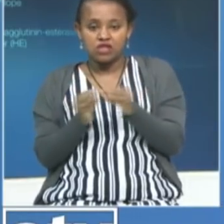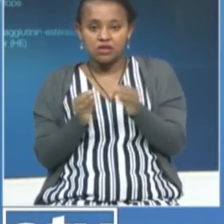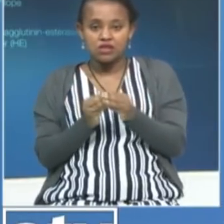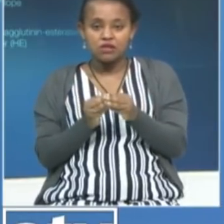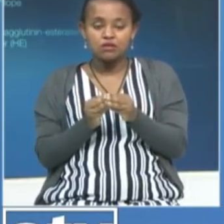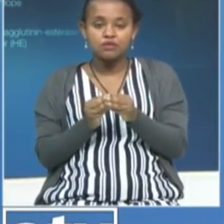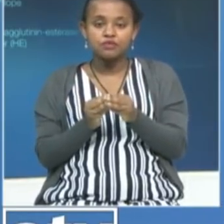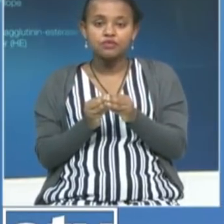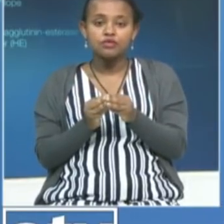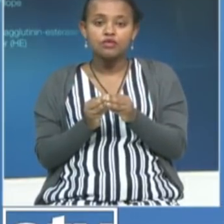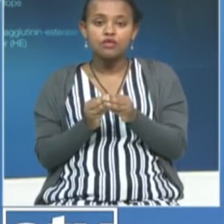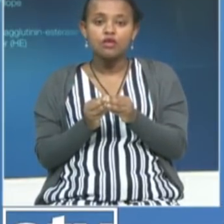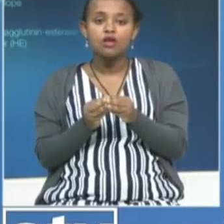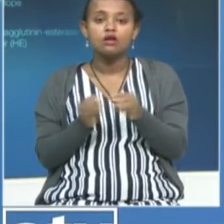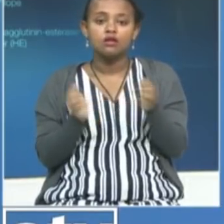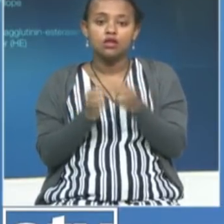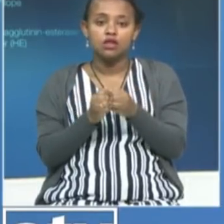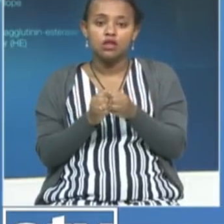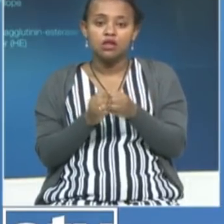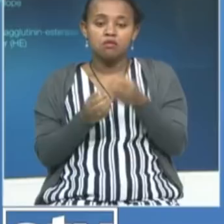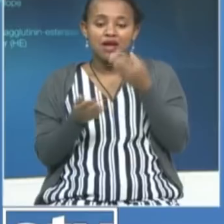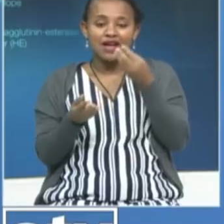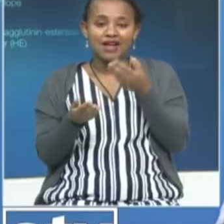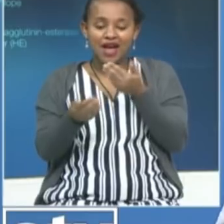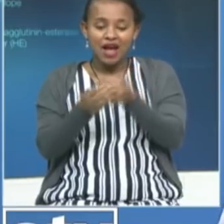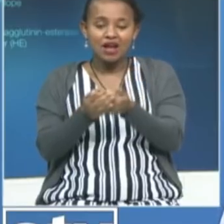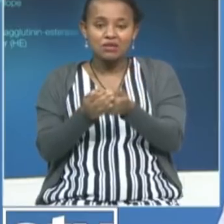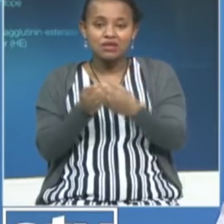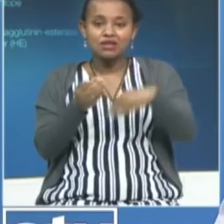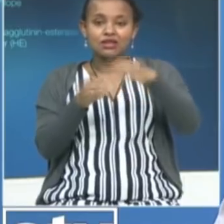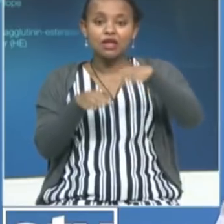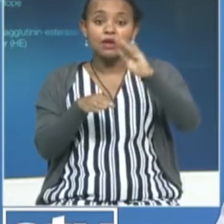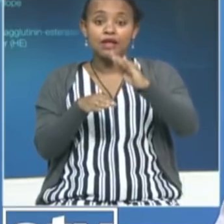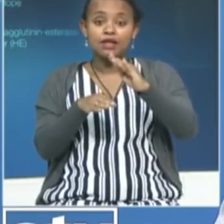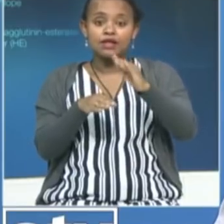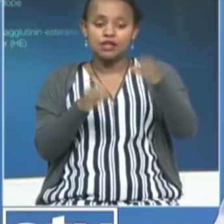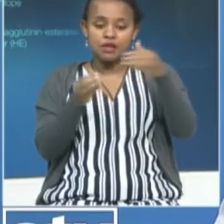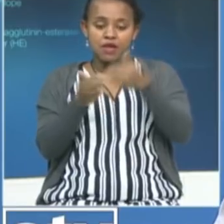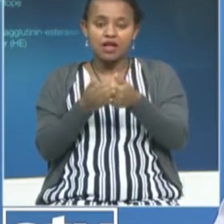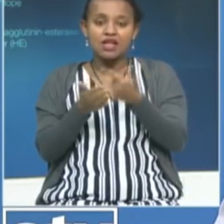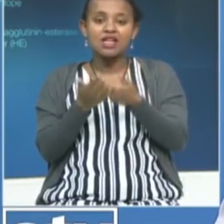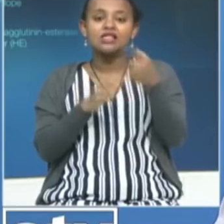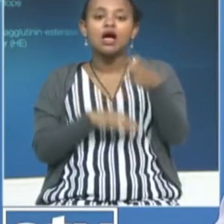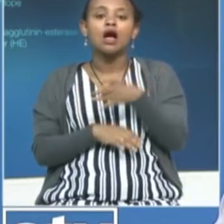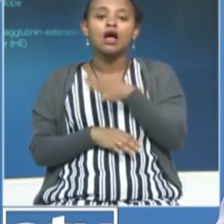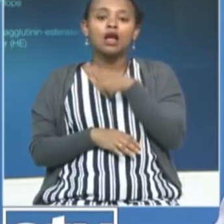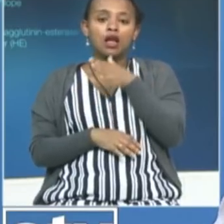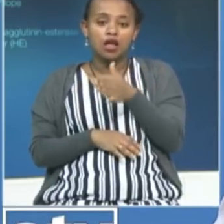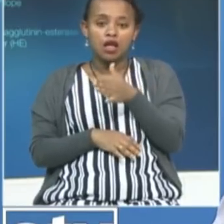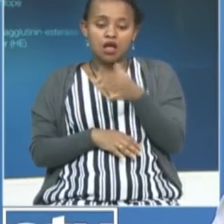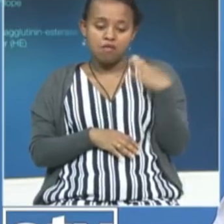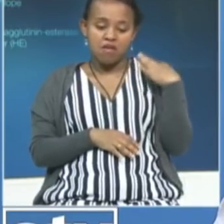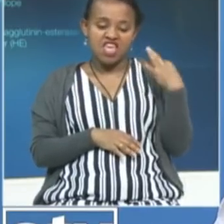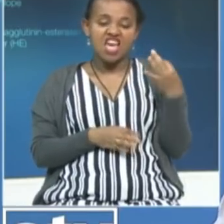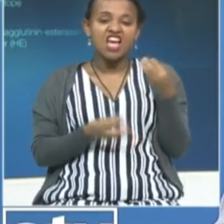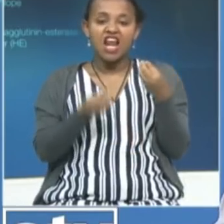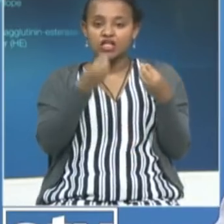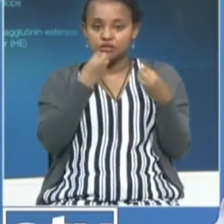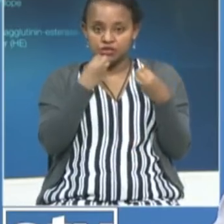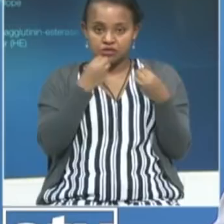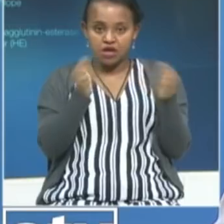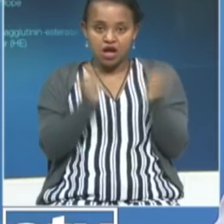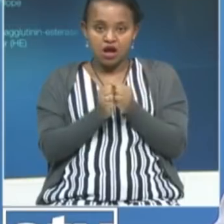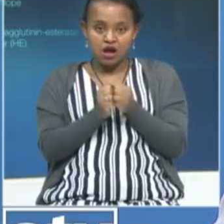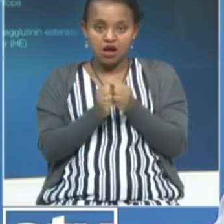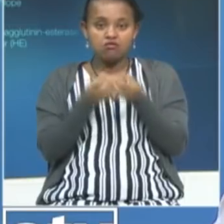የየግል ብንመገብ ያ መቀራረብን ሞርም ስለሚያቀራርብ እዛ እንደዛ ከሚሆን በየግላችን አሁን